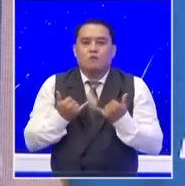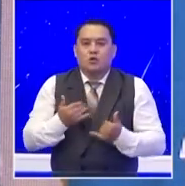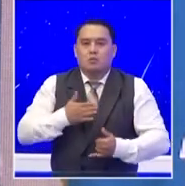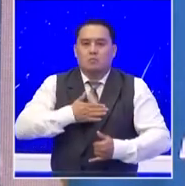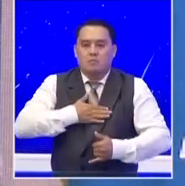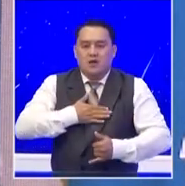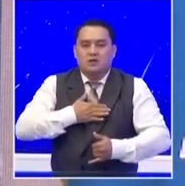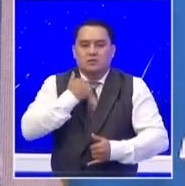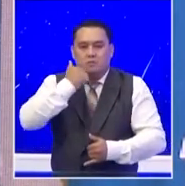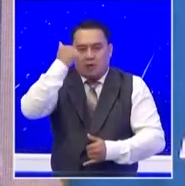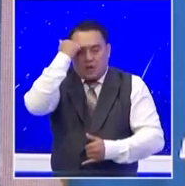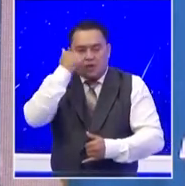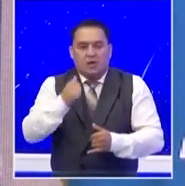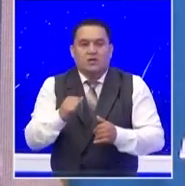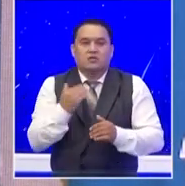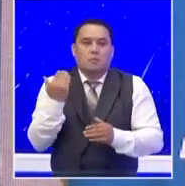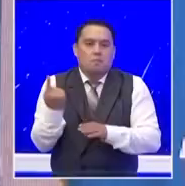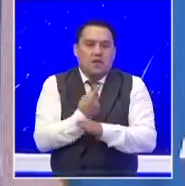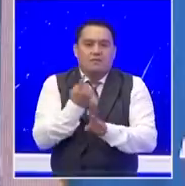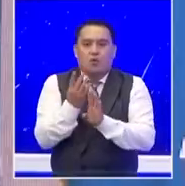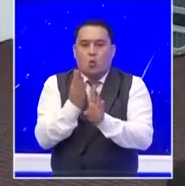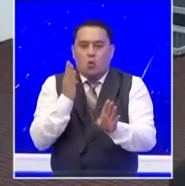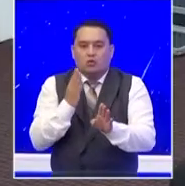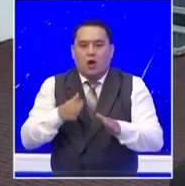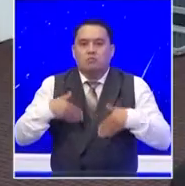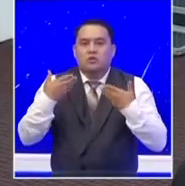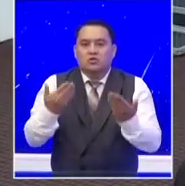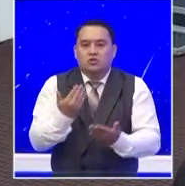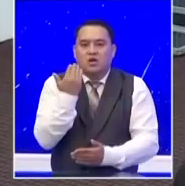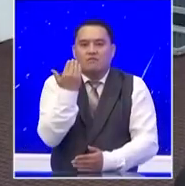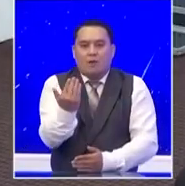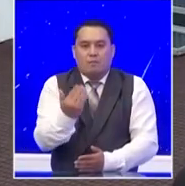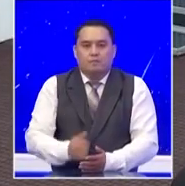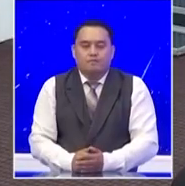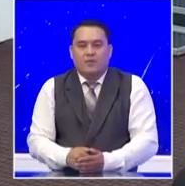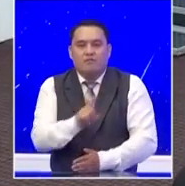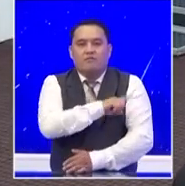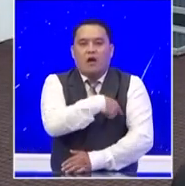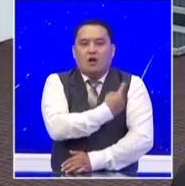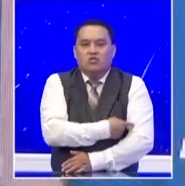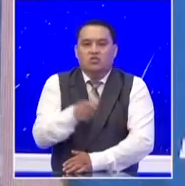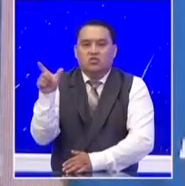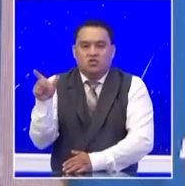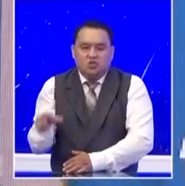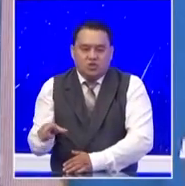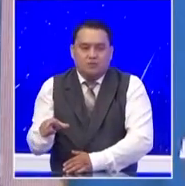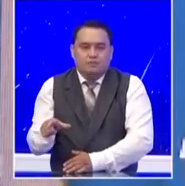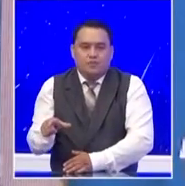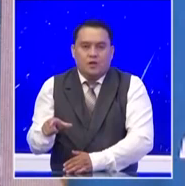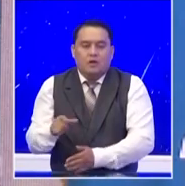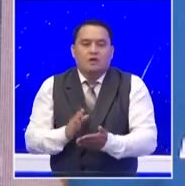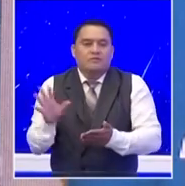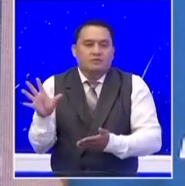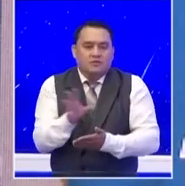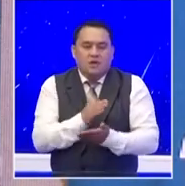слова благодарности в первую очередь обращены к вам. Врачи, медсестры,